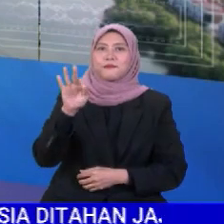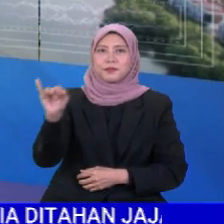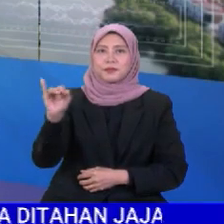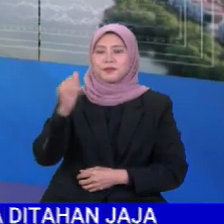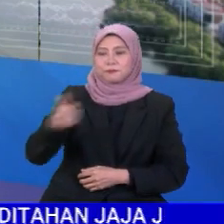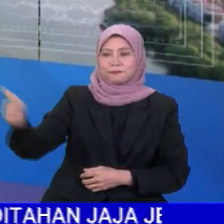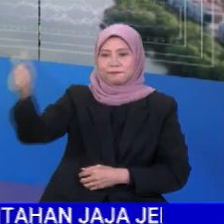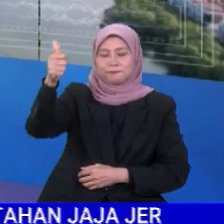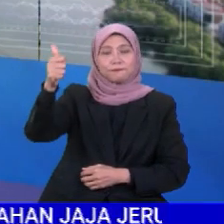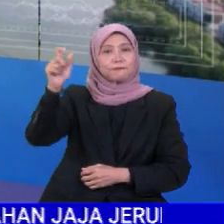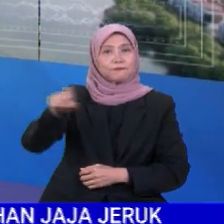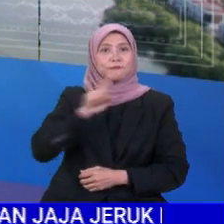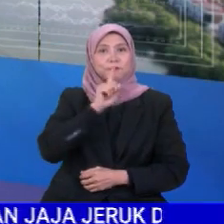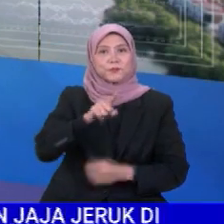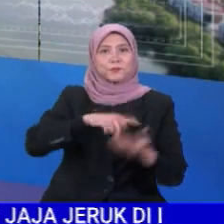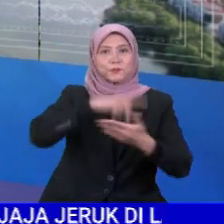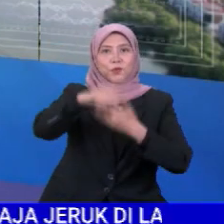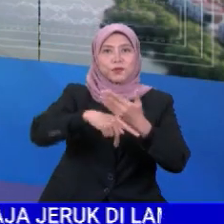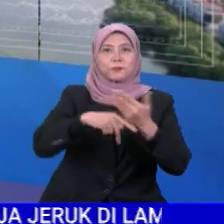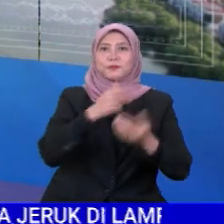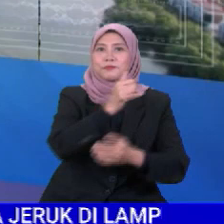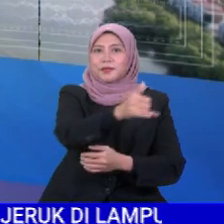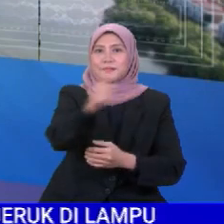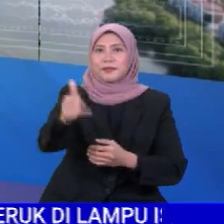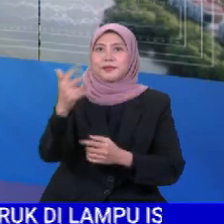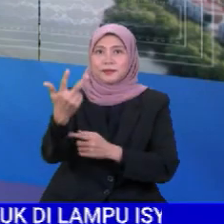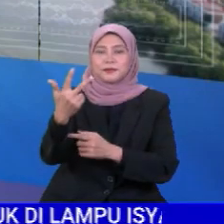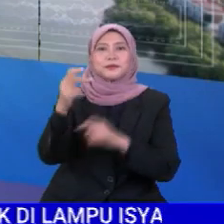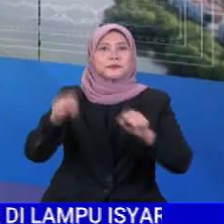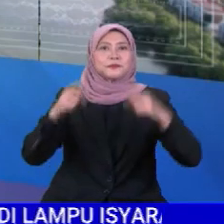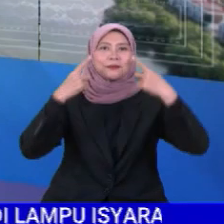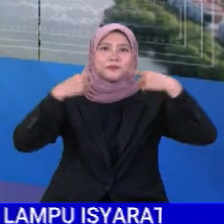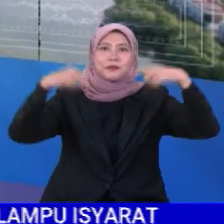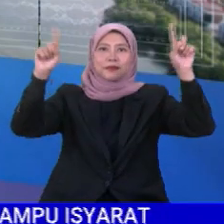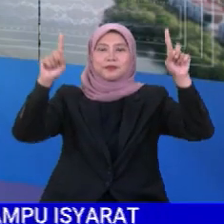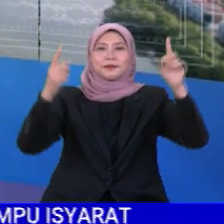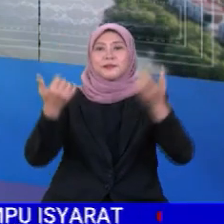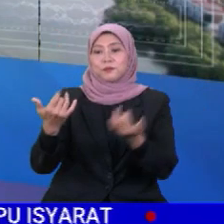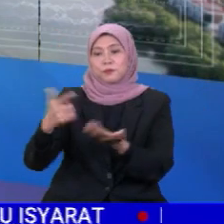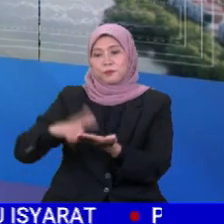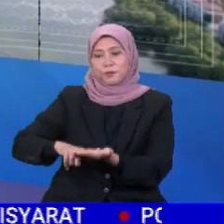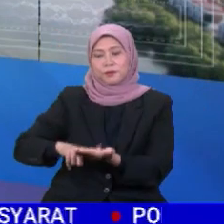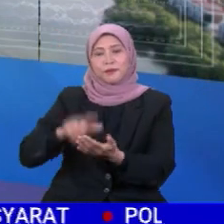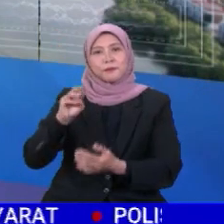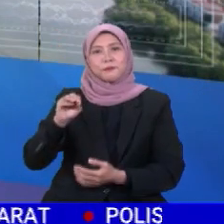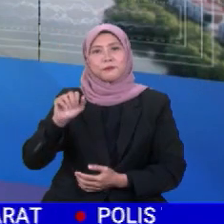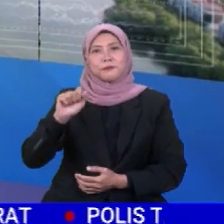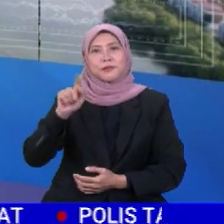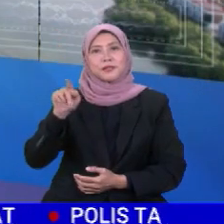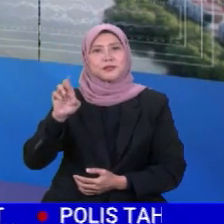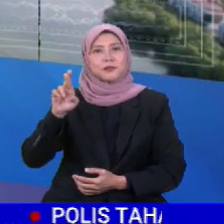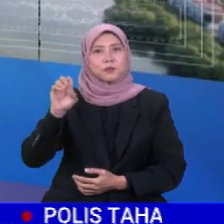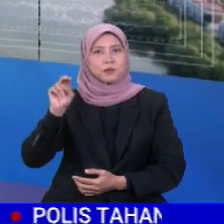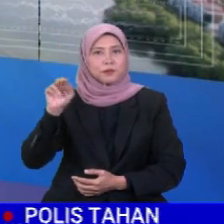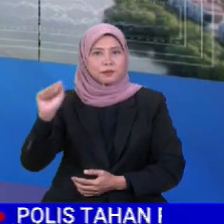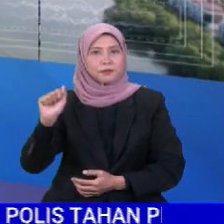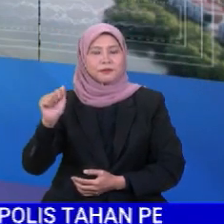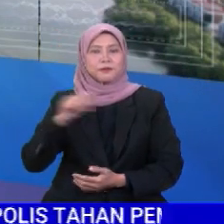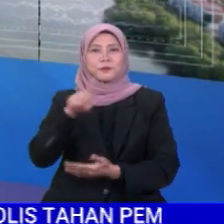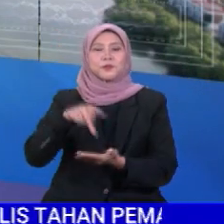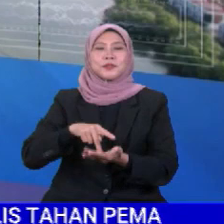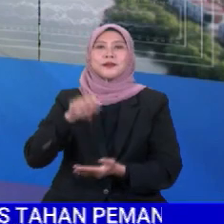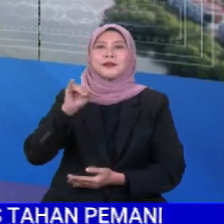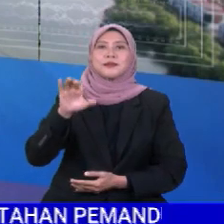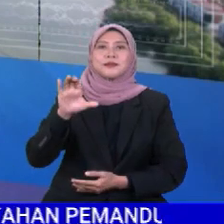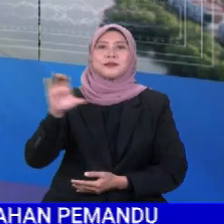peneraju bagi memastikan siri jelajah ketiga ini dilaksana dengan jayanya. Laporan lanjut bersama Mazrona Kalinggalan di Pusat Konvensyen